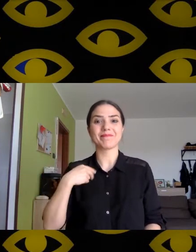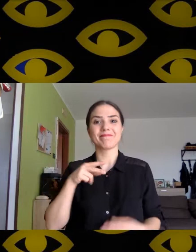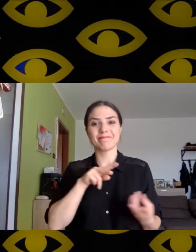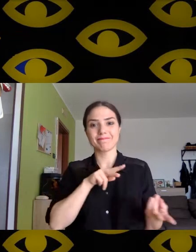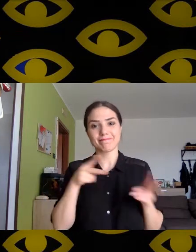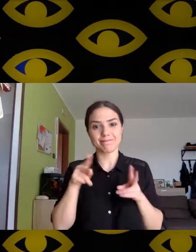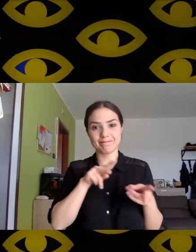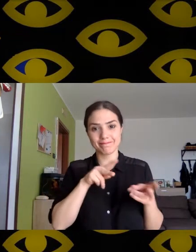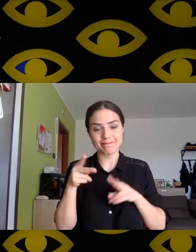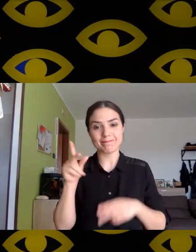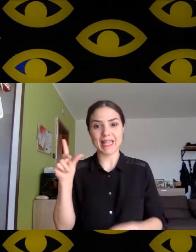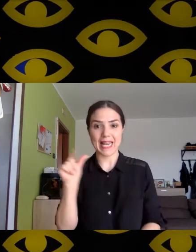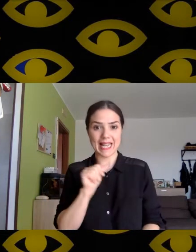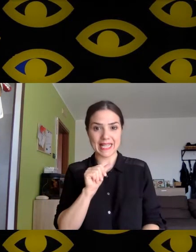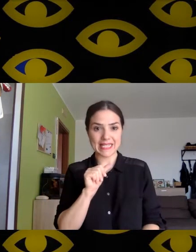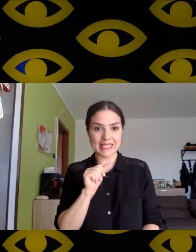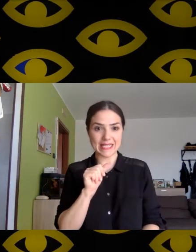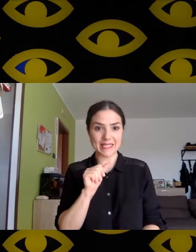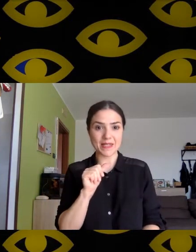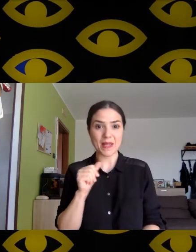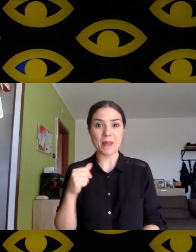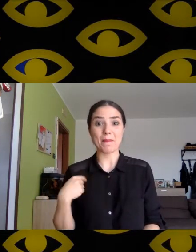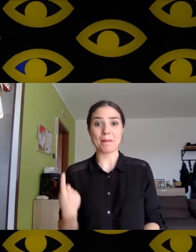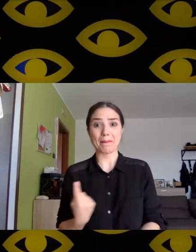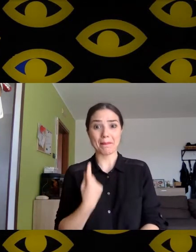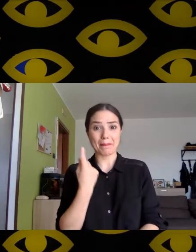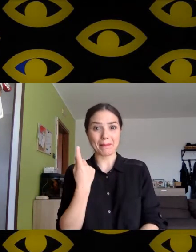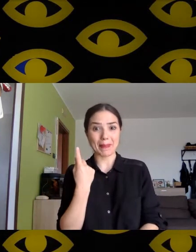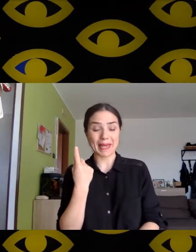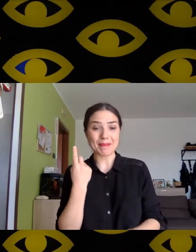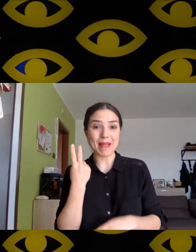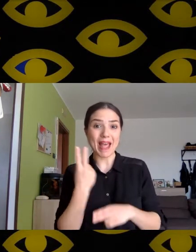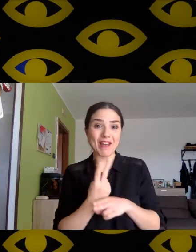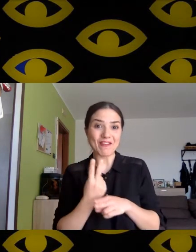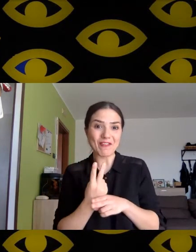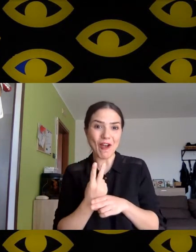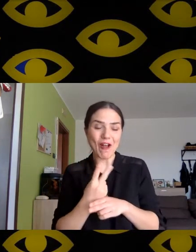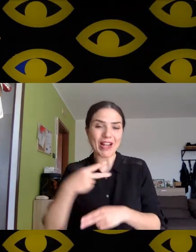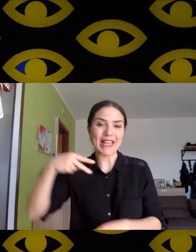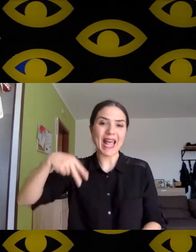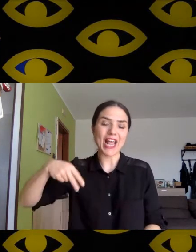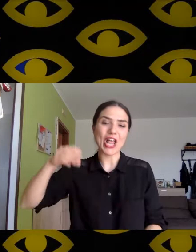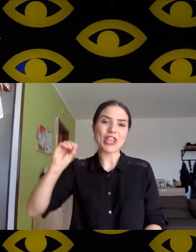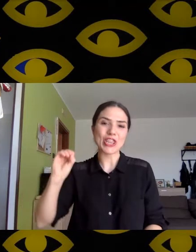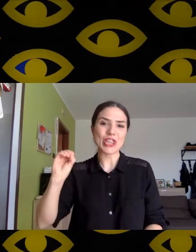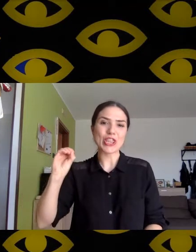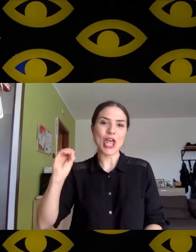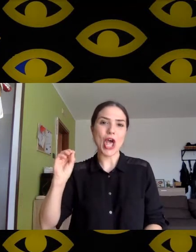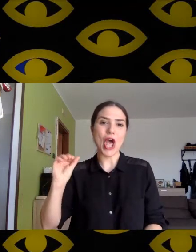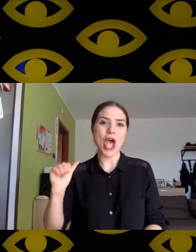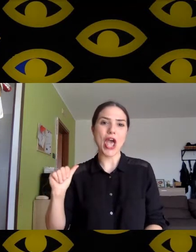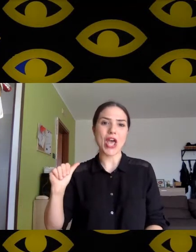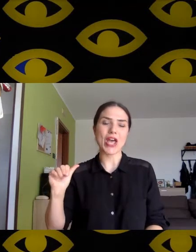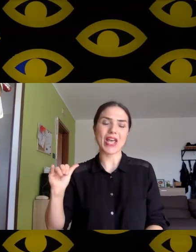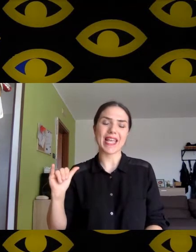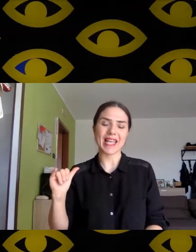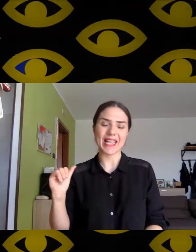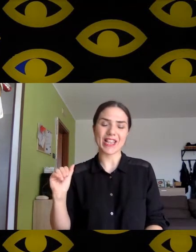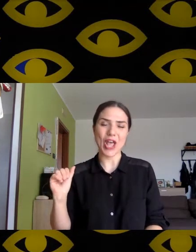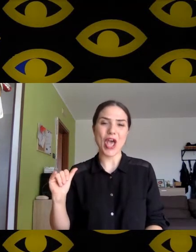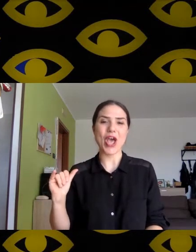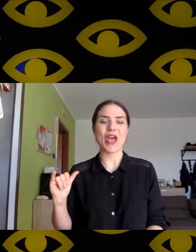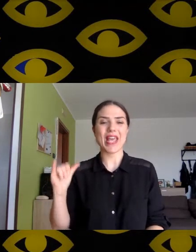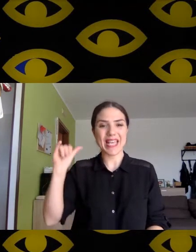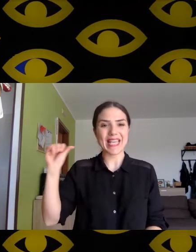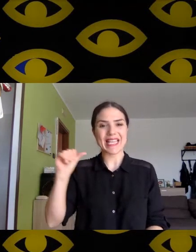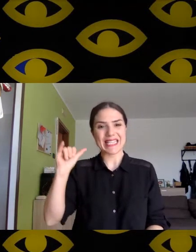dei segni questa diretta. È la prima volta in assoluto che Noisy Vision ha in diretta un interprete in lingua